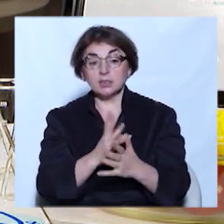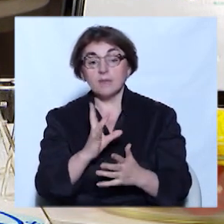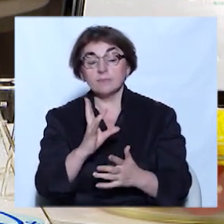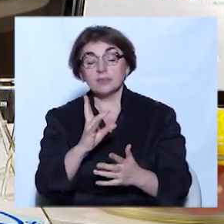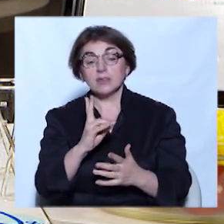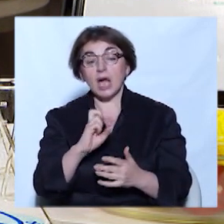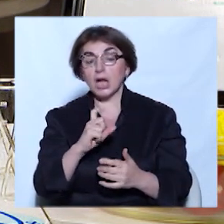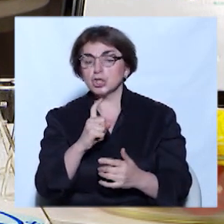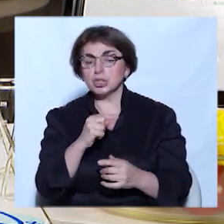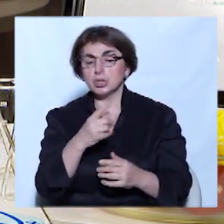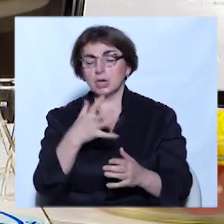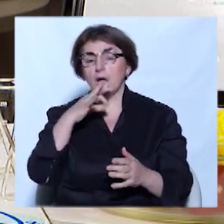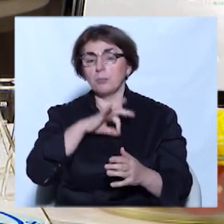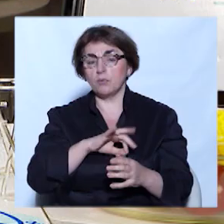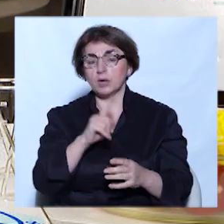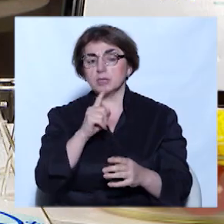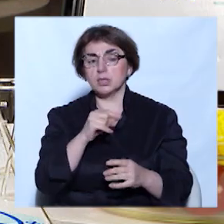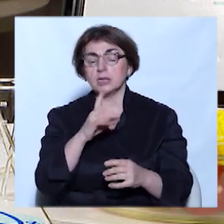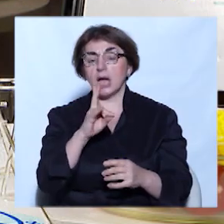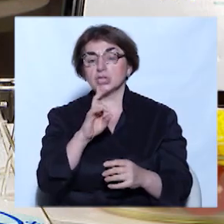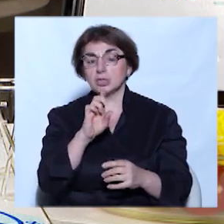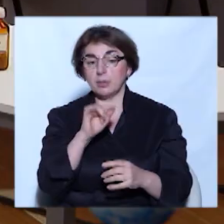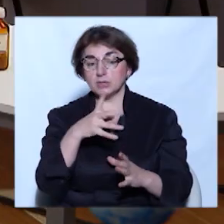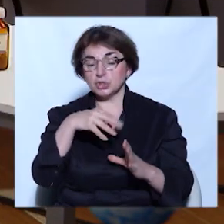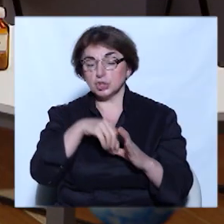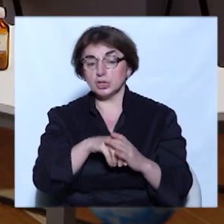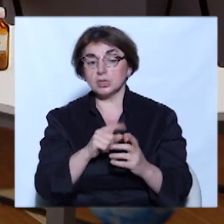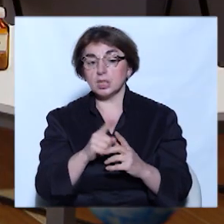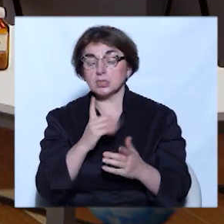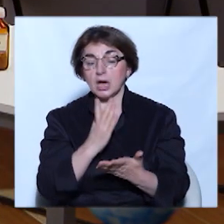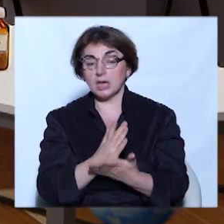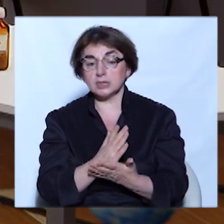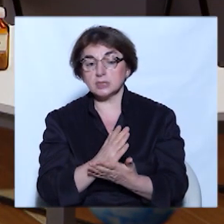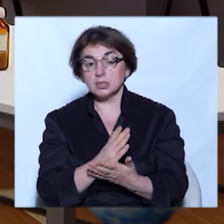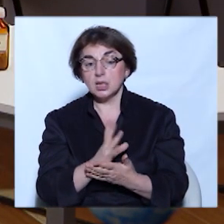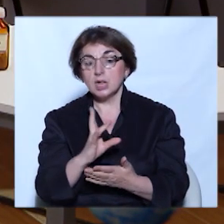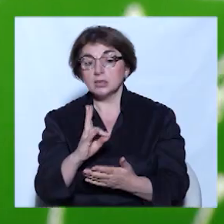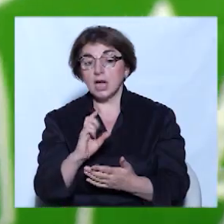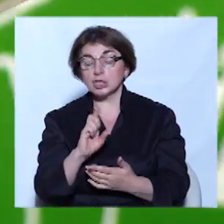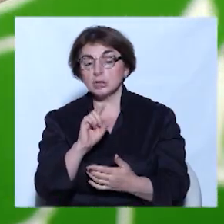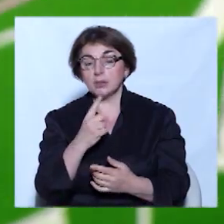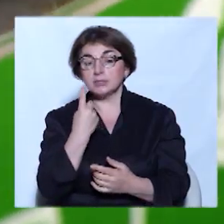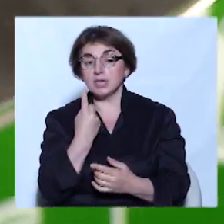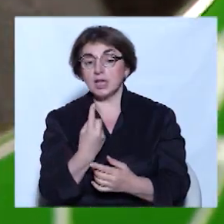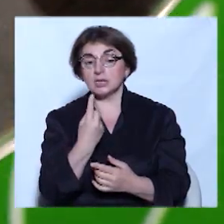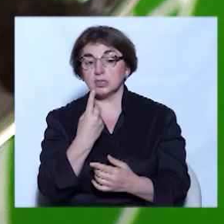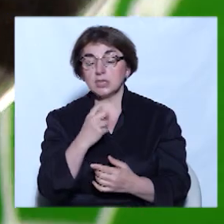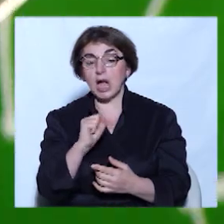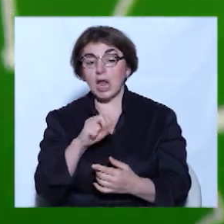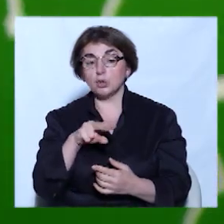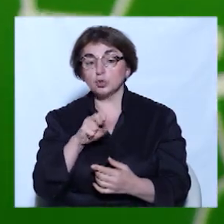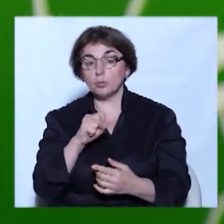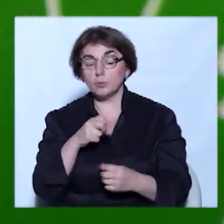ნახშირი გამოვიყენე, ეს არის ნახშირბადი ძირითადად მასში და ეს არის ნახშირბადის ერთ-ერთი